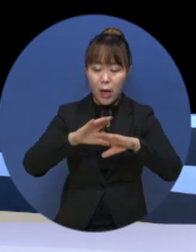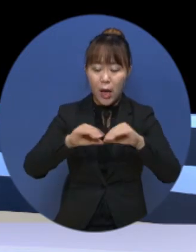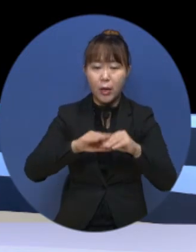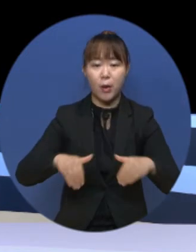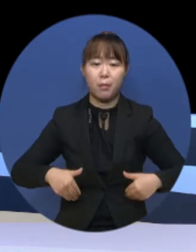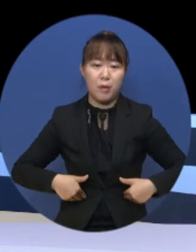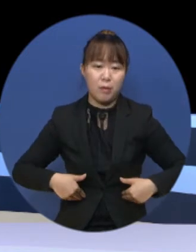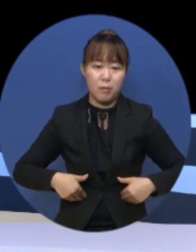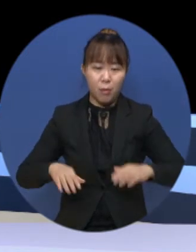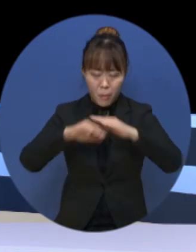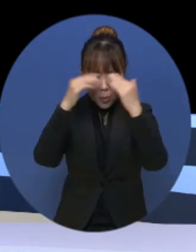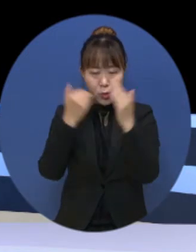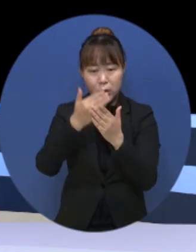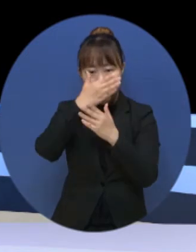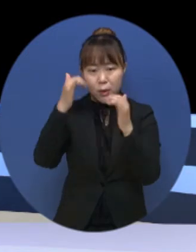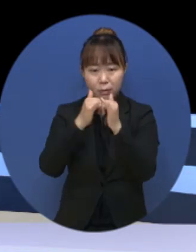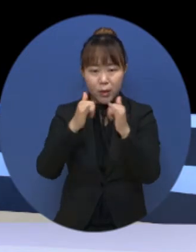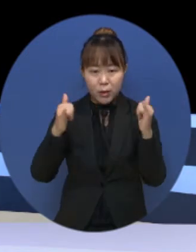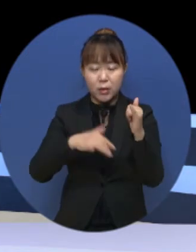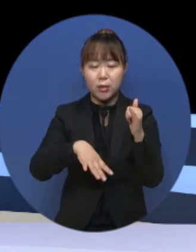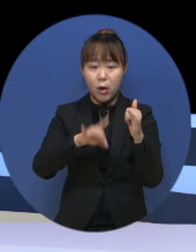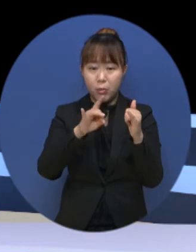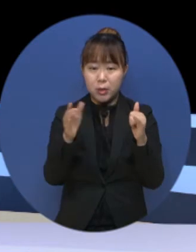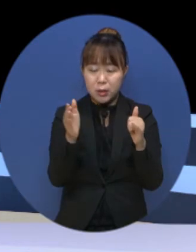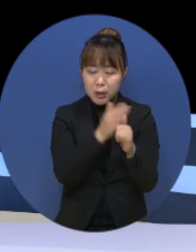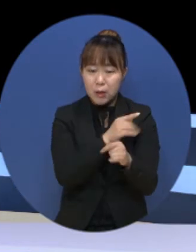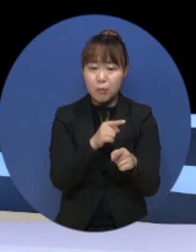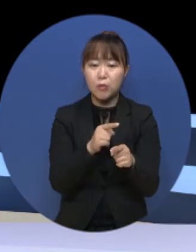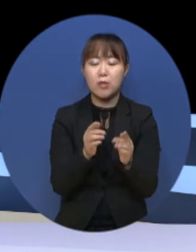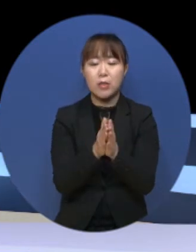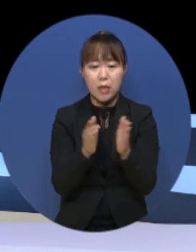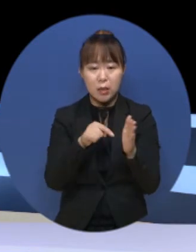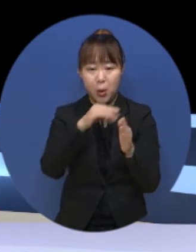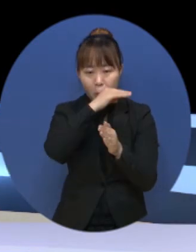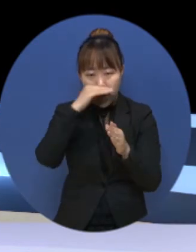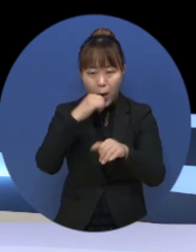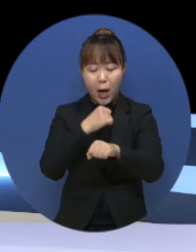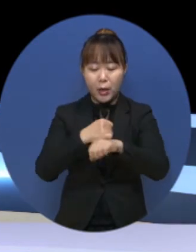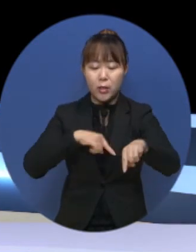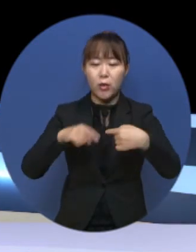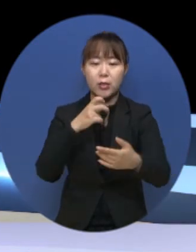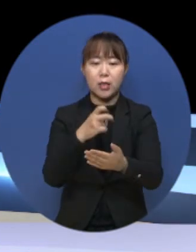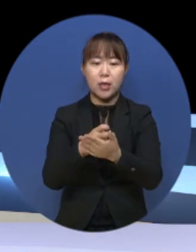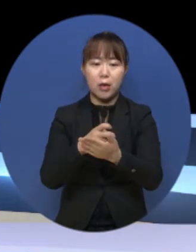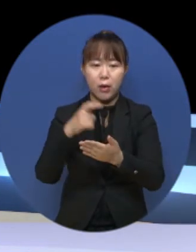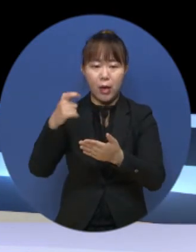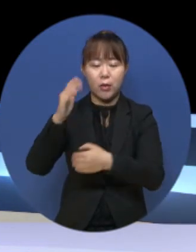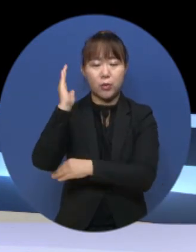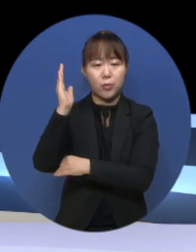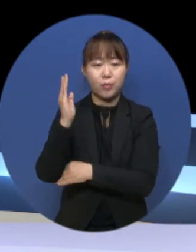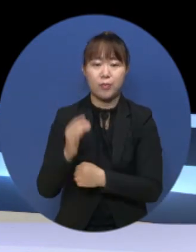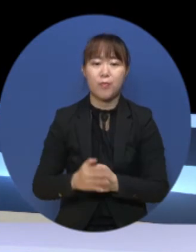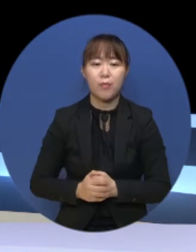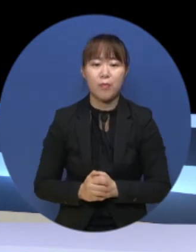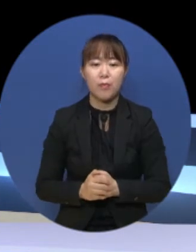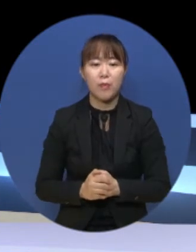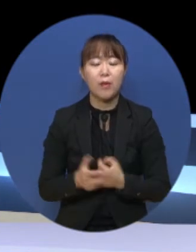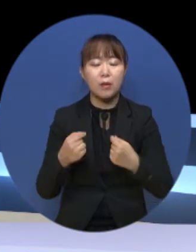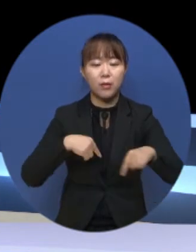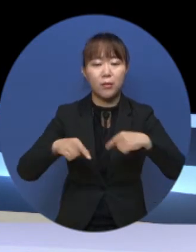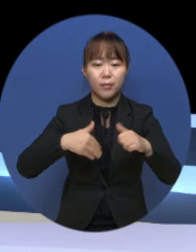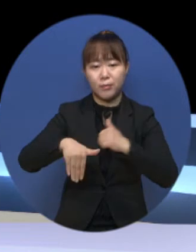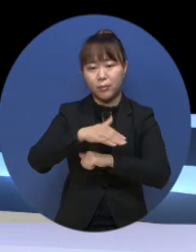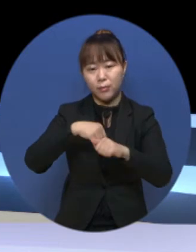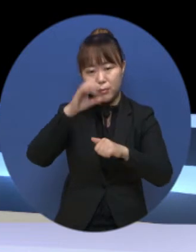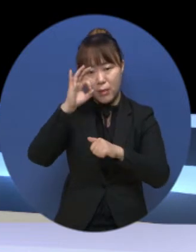한다며 모든 청년의 출발선만큼은 공정하게 하려는 정책이라고 강조했다고 하는데요. 이런 정치